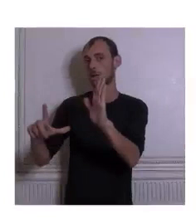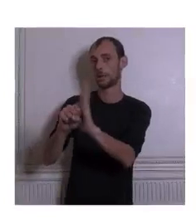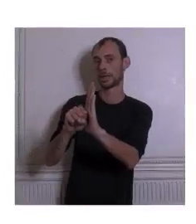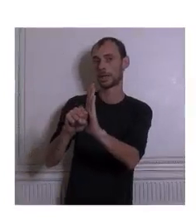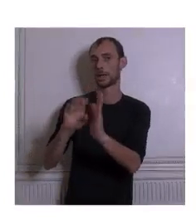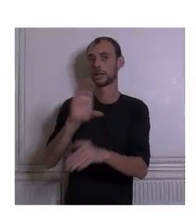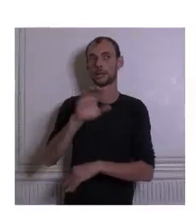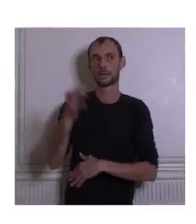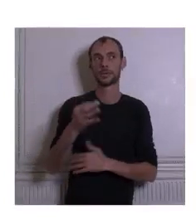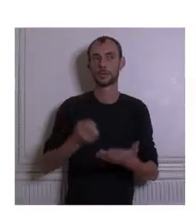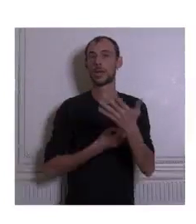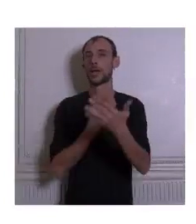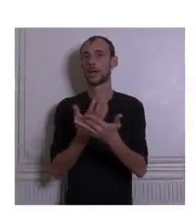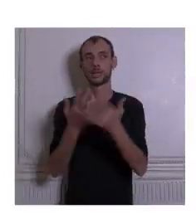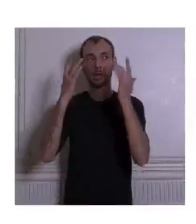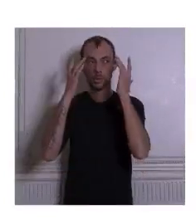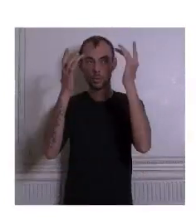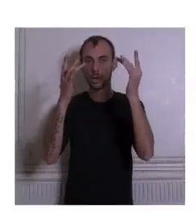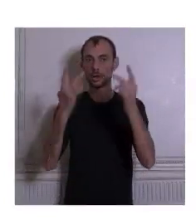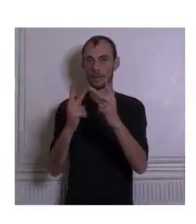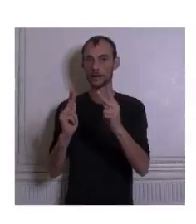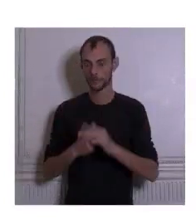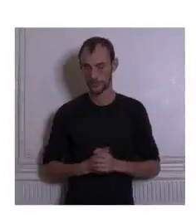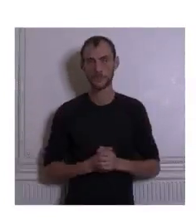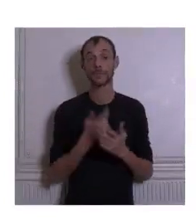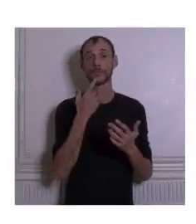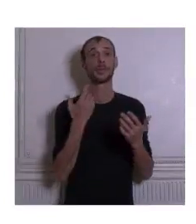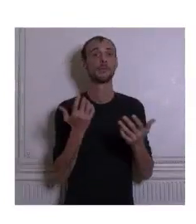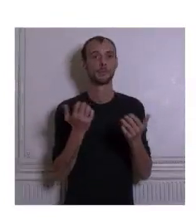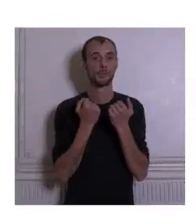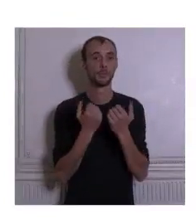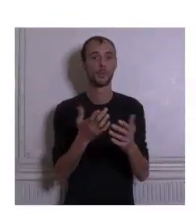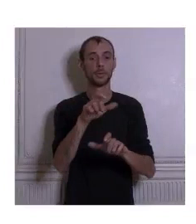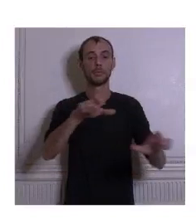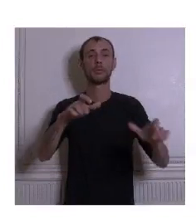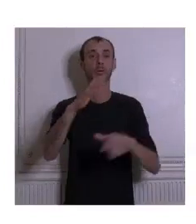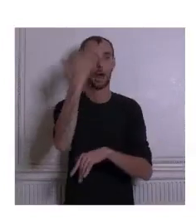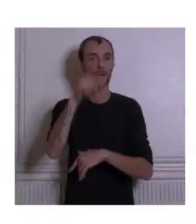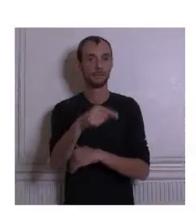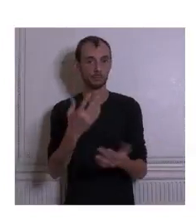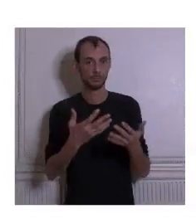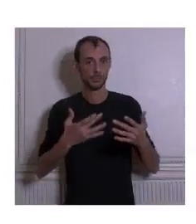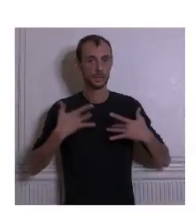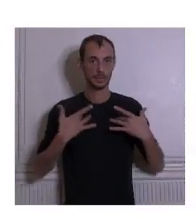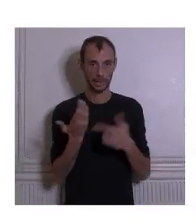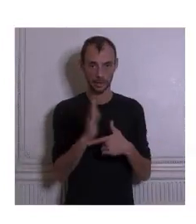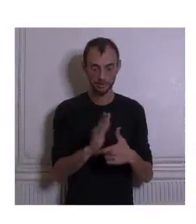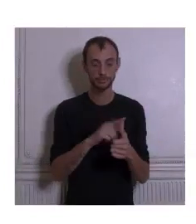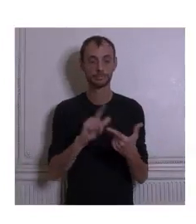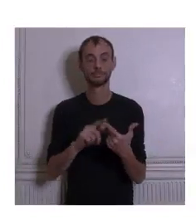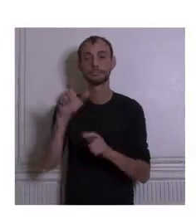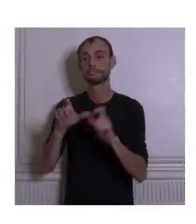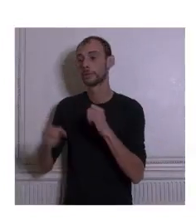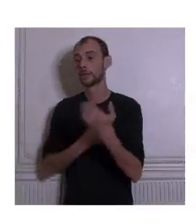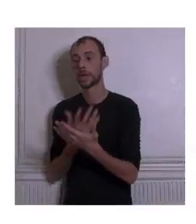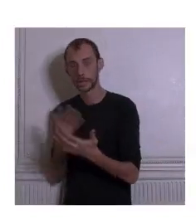4 704 euros, donc avec quelques éléments sur le budget principal et un élément pour le budget des pompes funèbres. J'espère que vous aurez remarqué, ça me fait penser à notre regretté